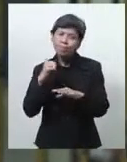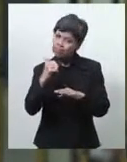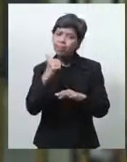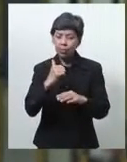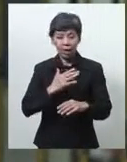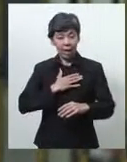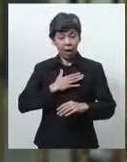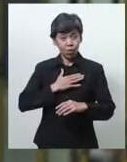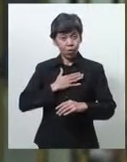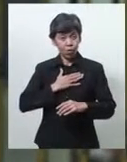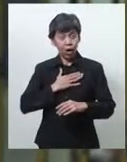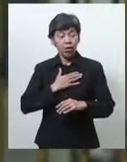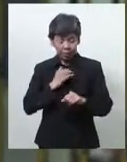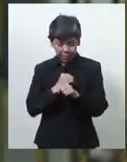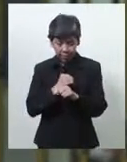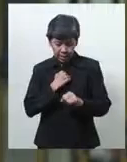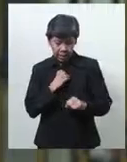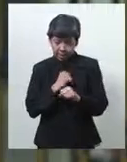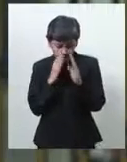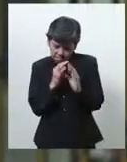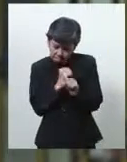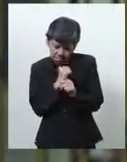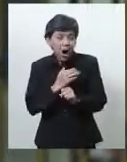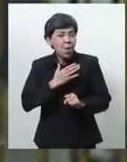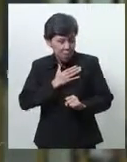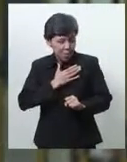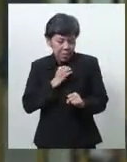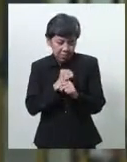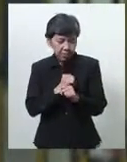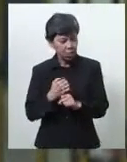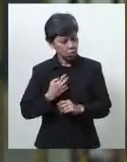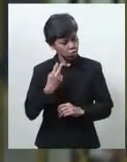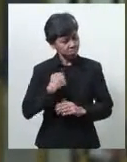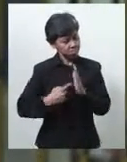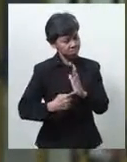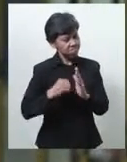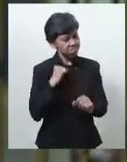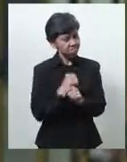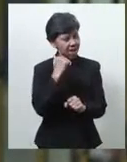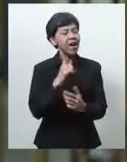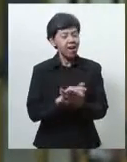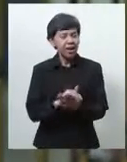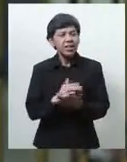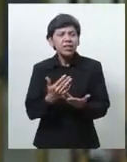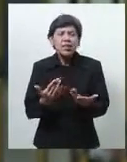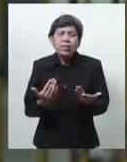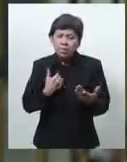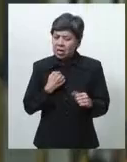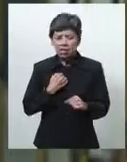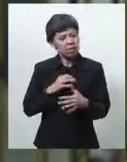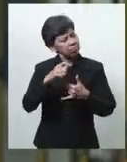ดครับก็คือเราอาศัยที่ว่าการทำงานมากกว่าครับ เราจะเห็น ใช่ครับคือค่าของคน